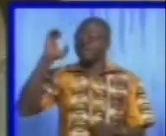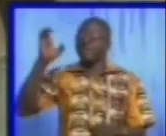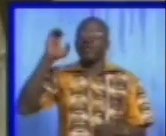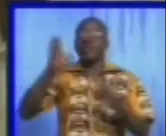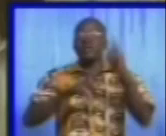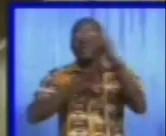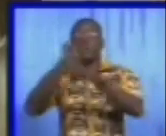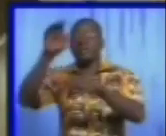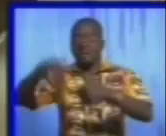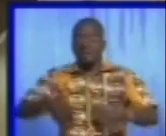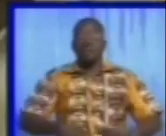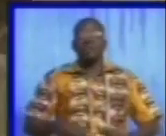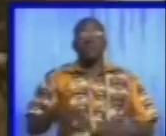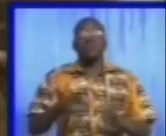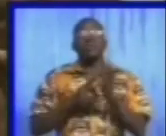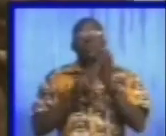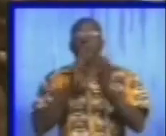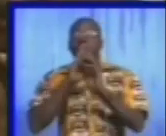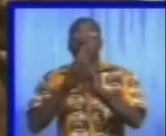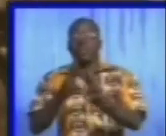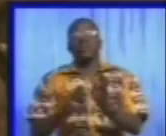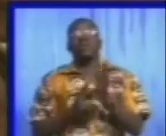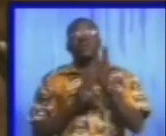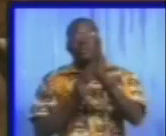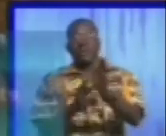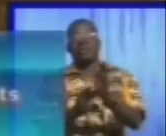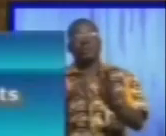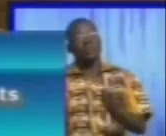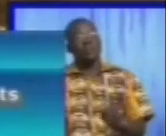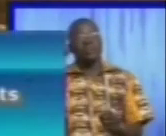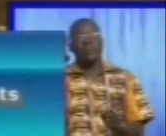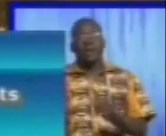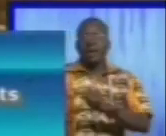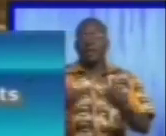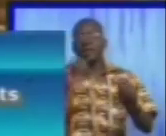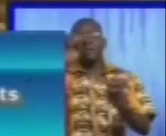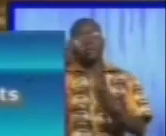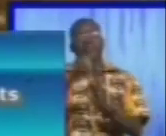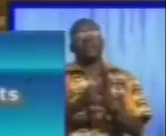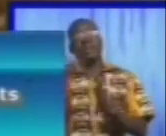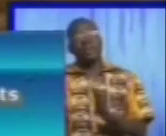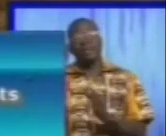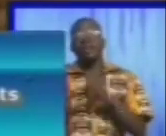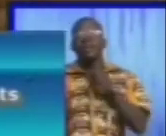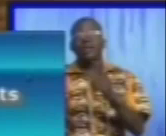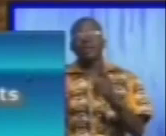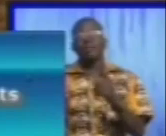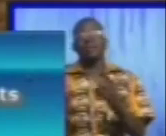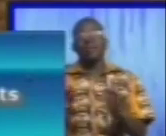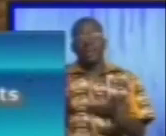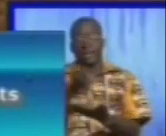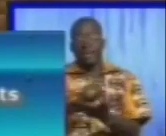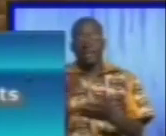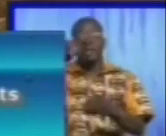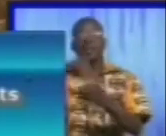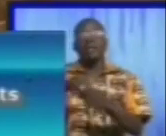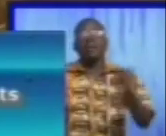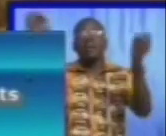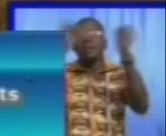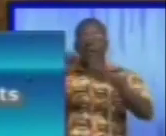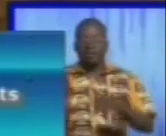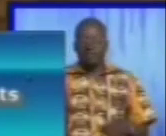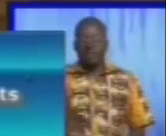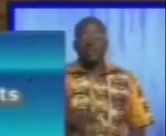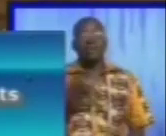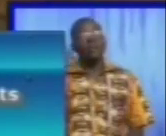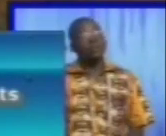répondu présents à l'appel. Toutes les activités qui étaient inscrites dans le cadre donc de la sensibilisation au